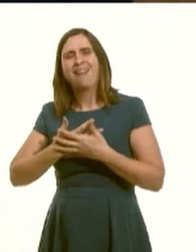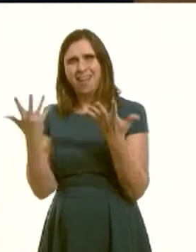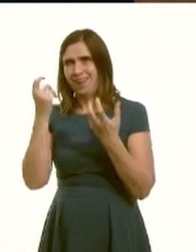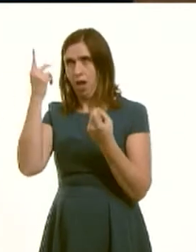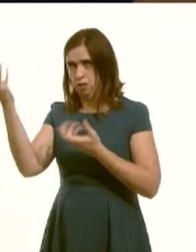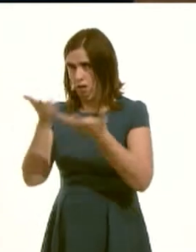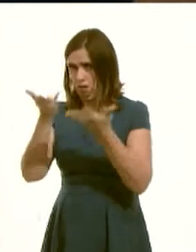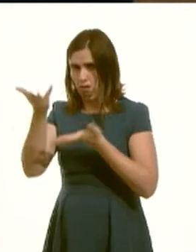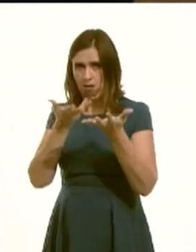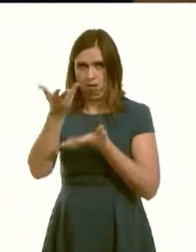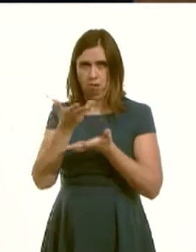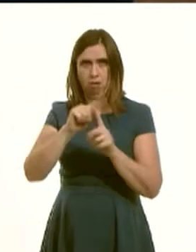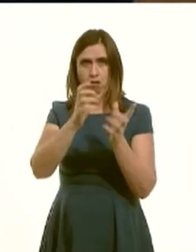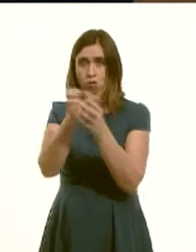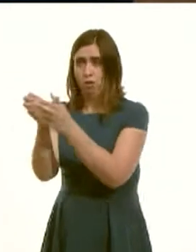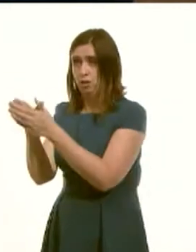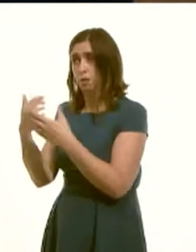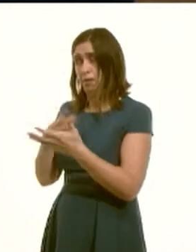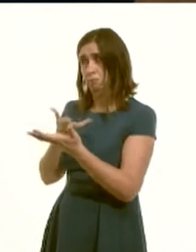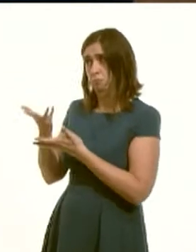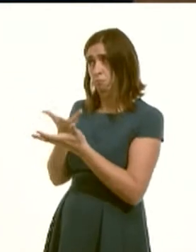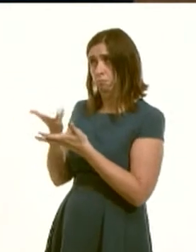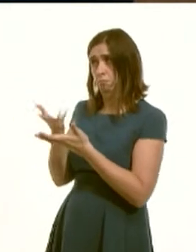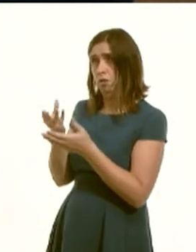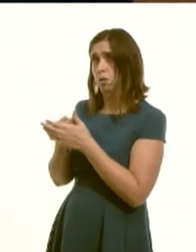er enghraifft dyfodol yr iaith, a oedd yna syniadau